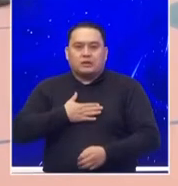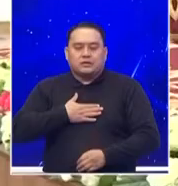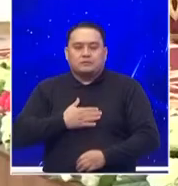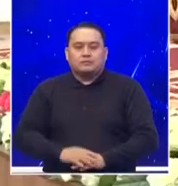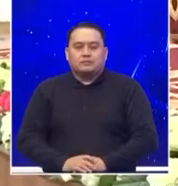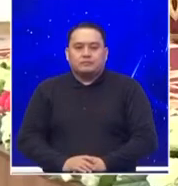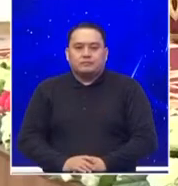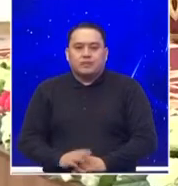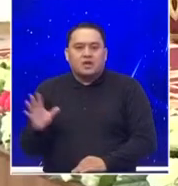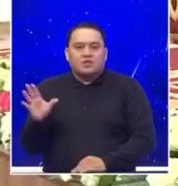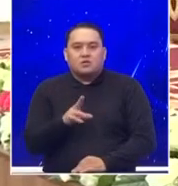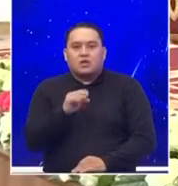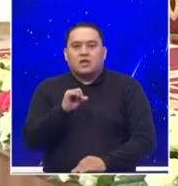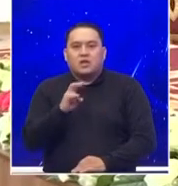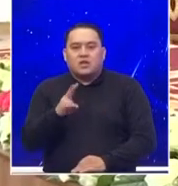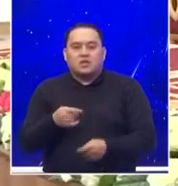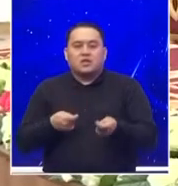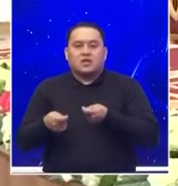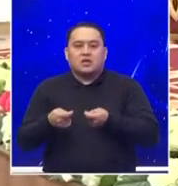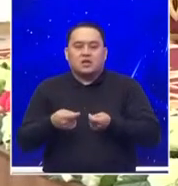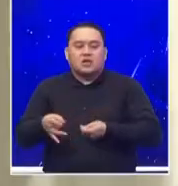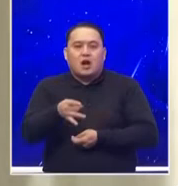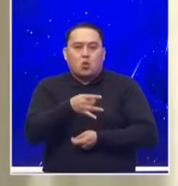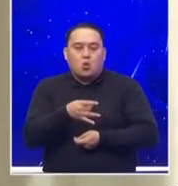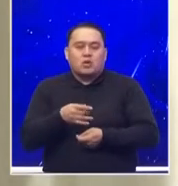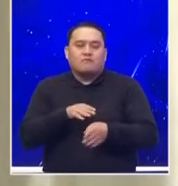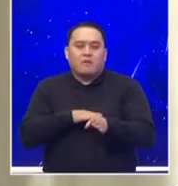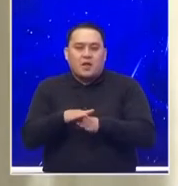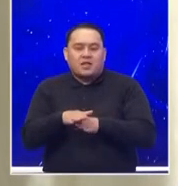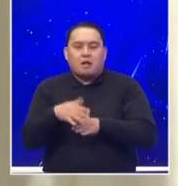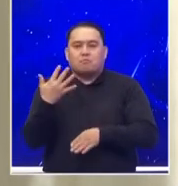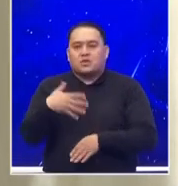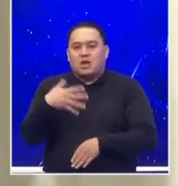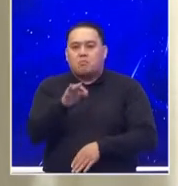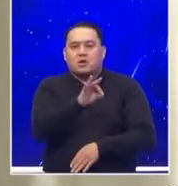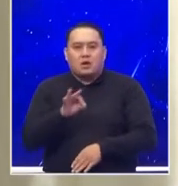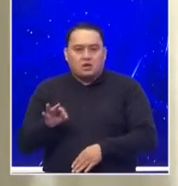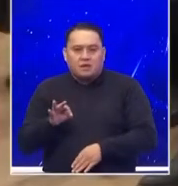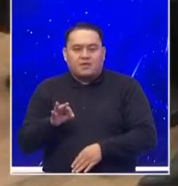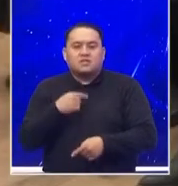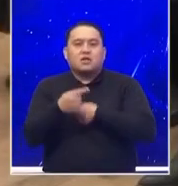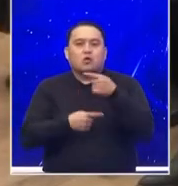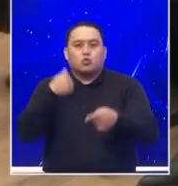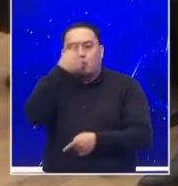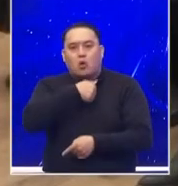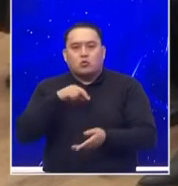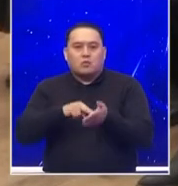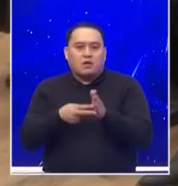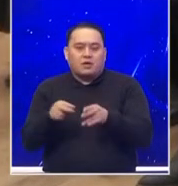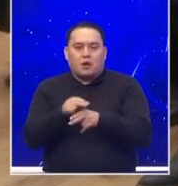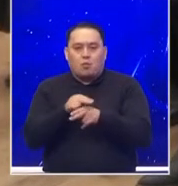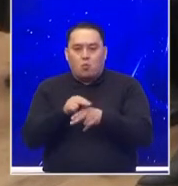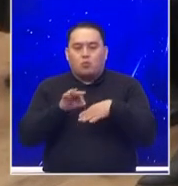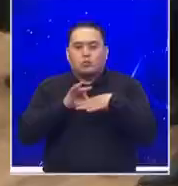всего в гигантском районе по дорожной карте занятости реализованный порядка 50 проектов на следующий год планируется провести капитальный